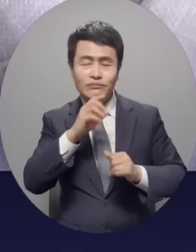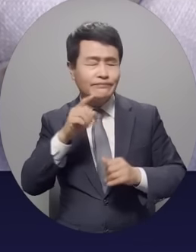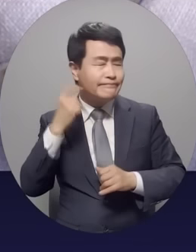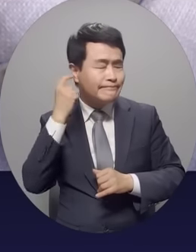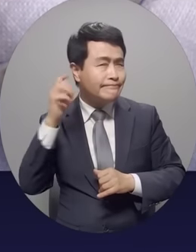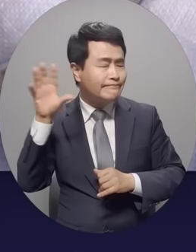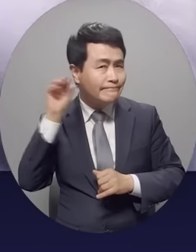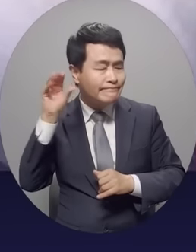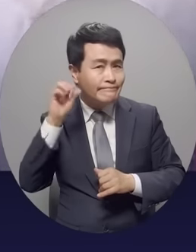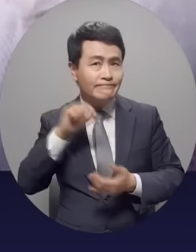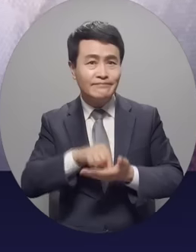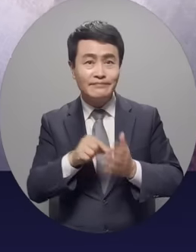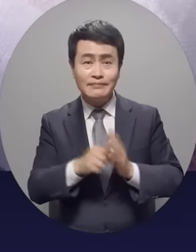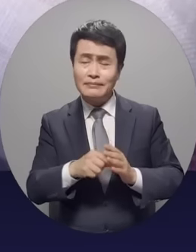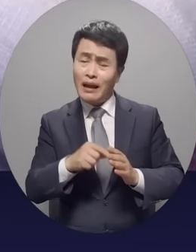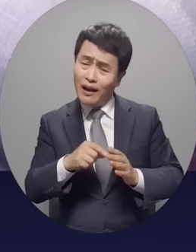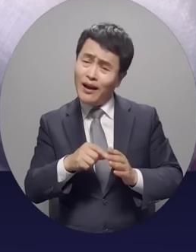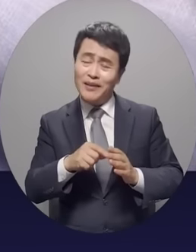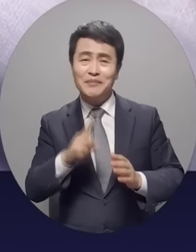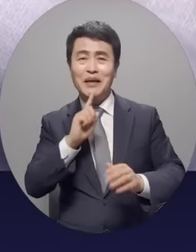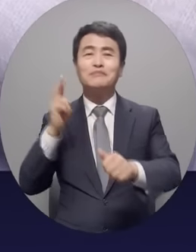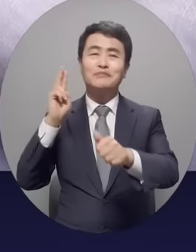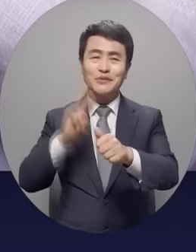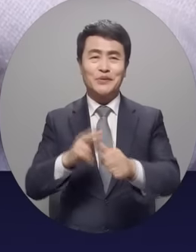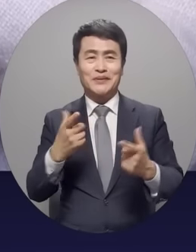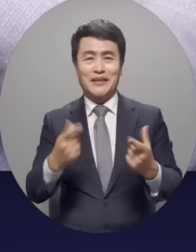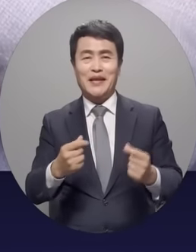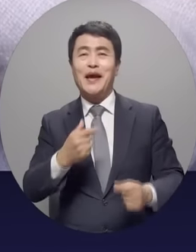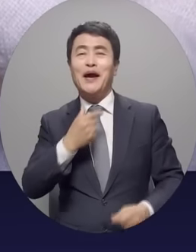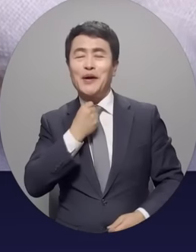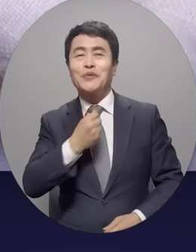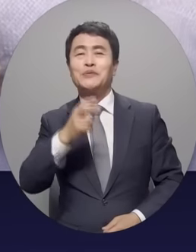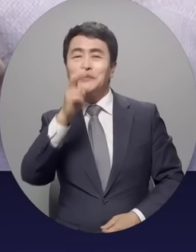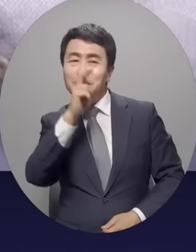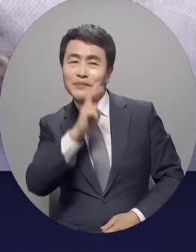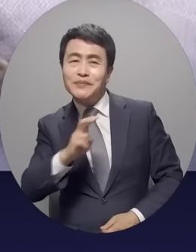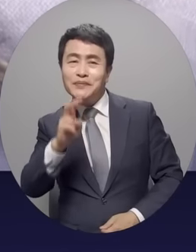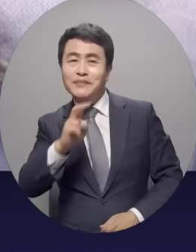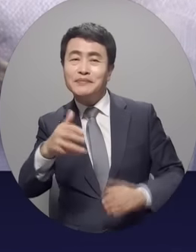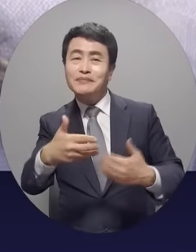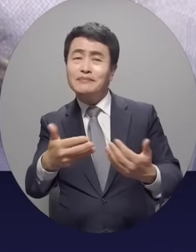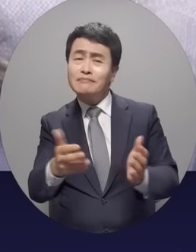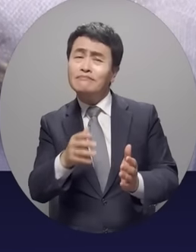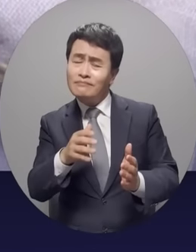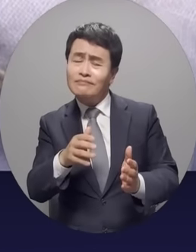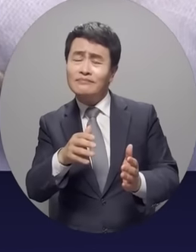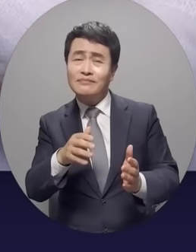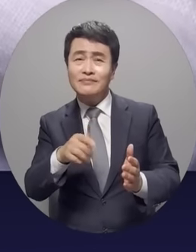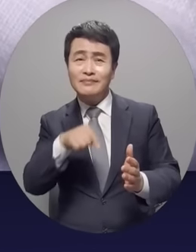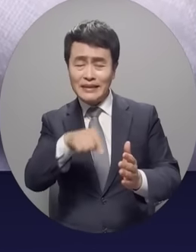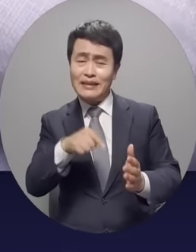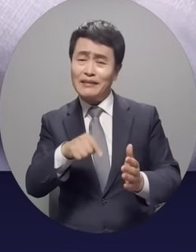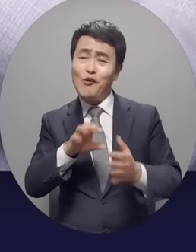한마디로 도전이죠. 뭐 도전. 해보고 싶었던 그